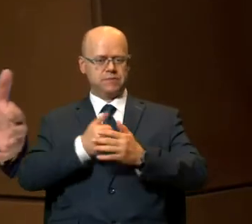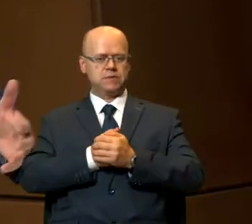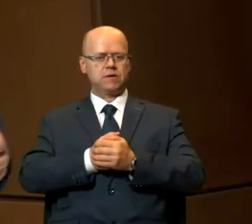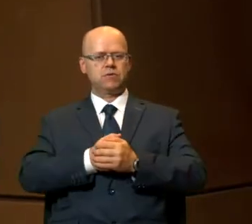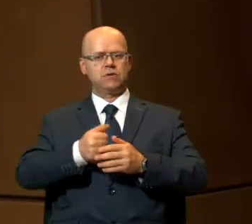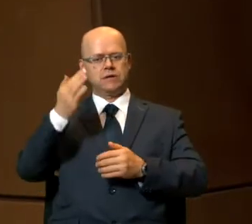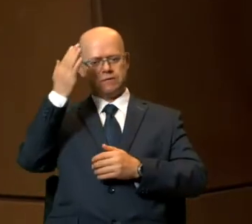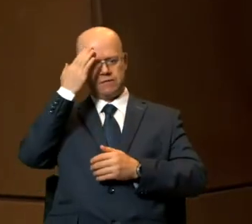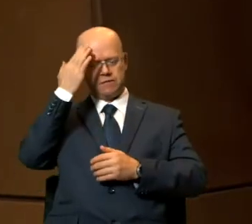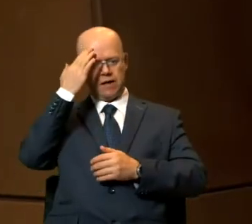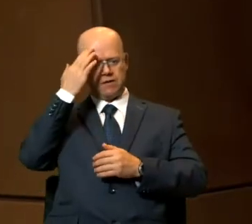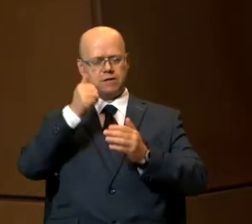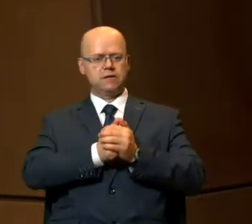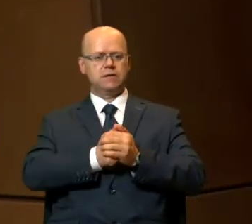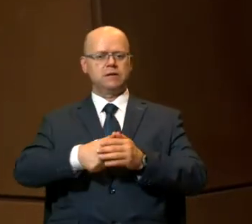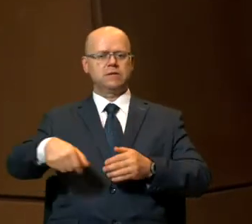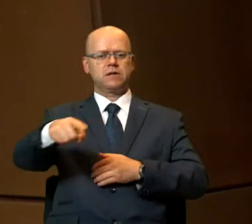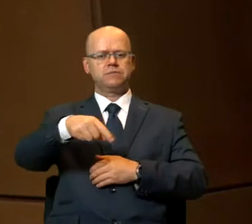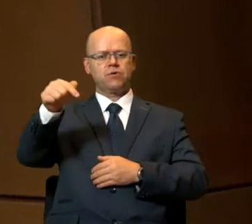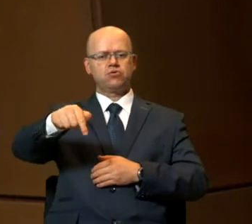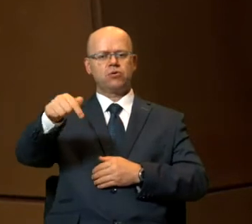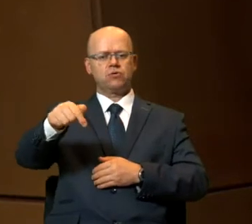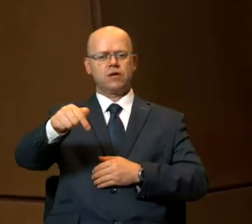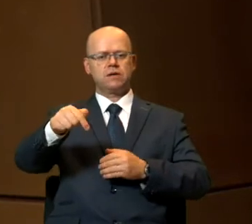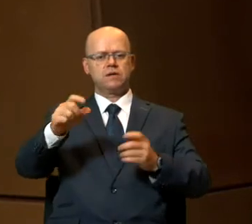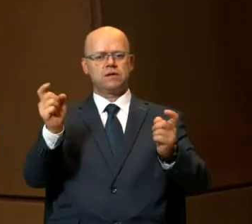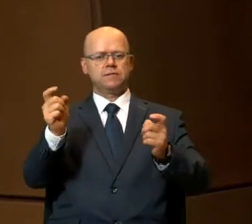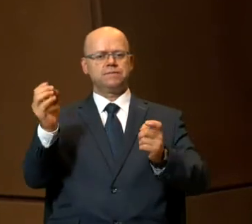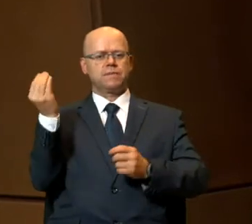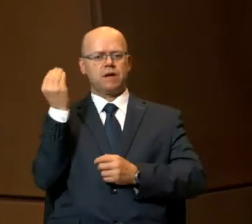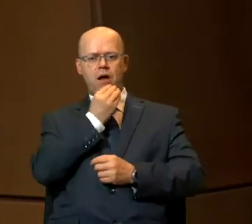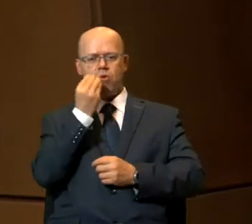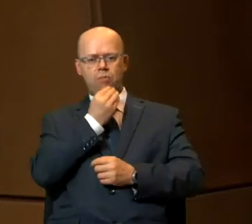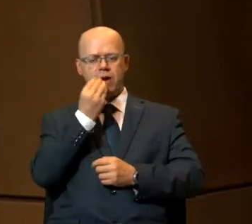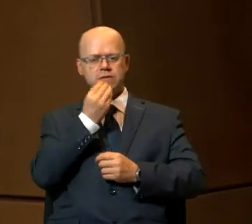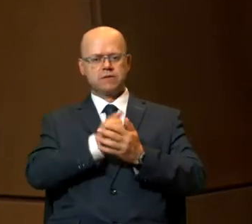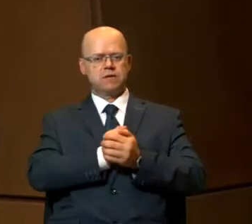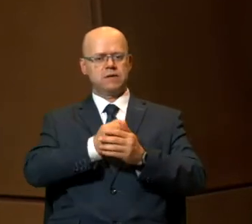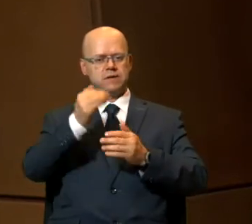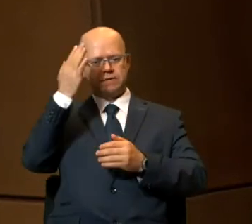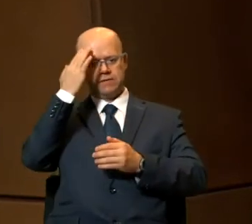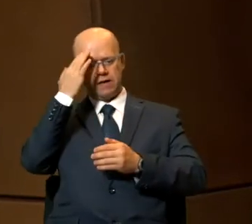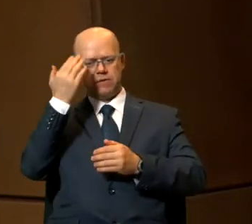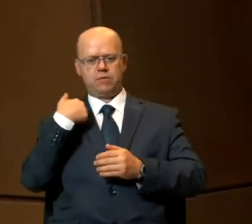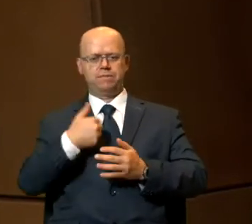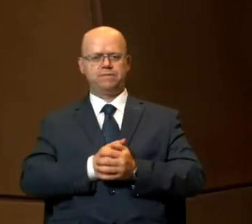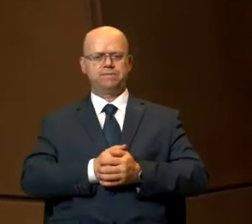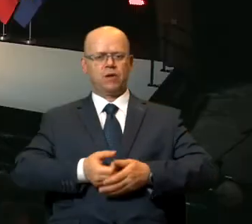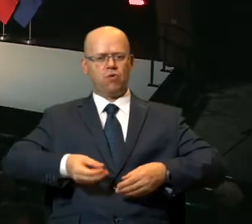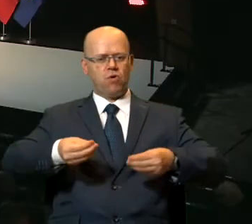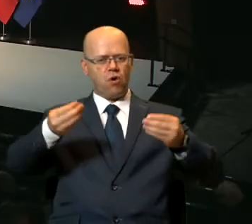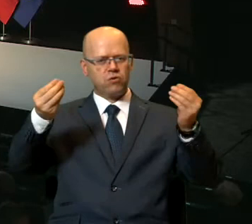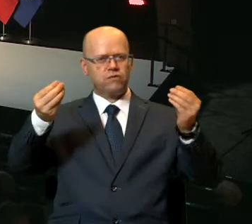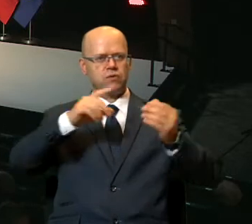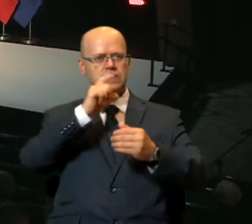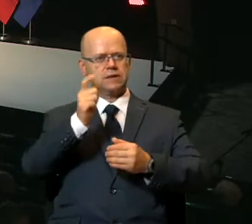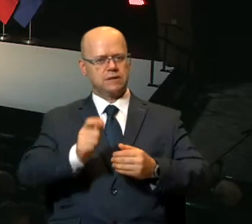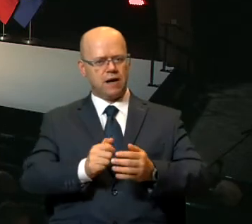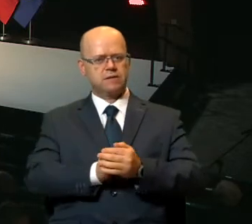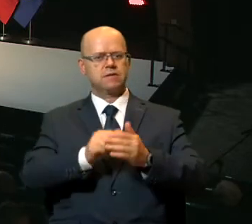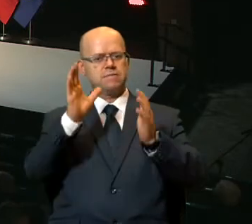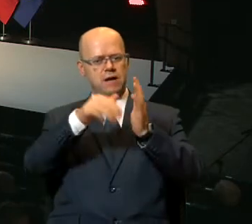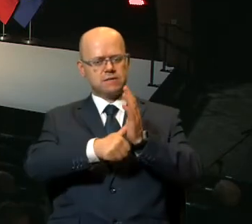znaczący europejski ośrodek intelektualny. Marzył o tym, aby dobrobyt, rozwój dobry